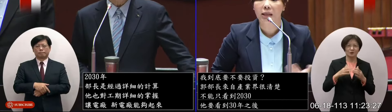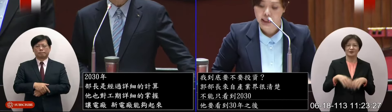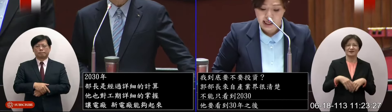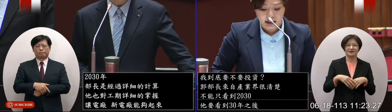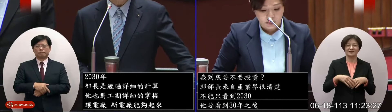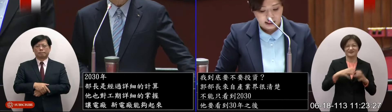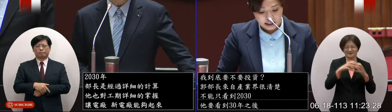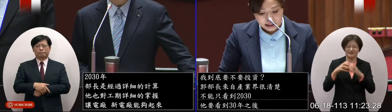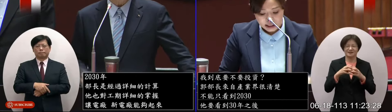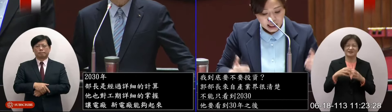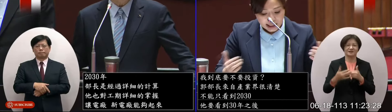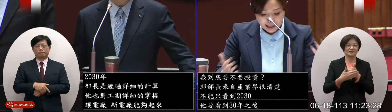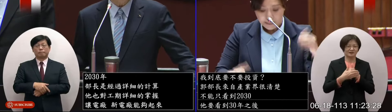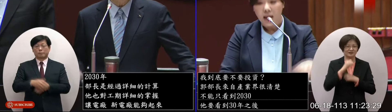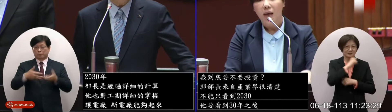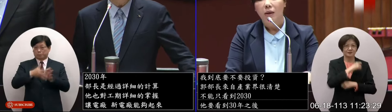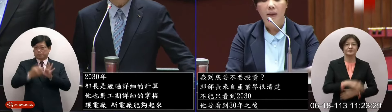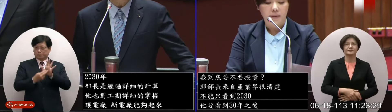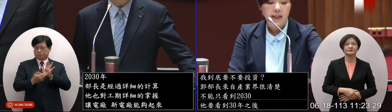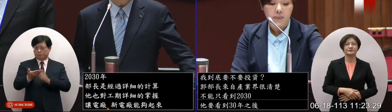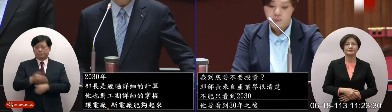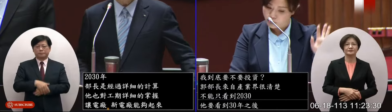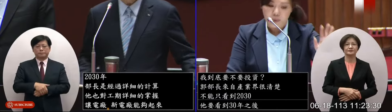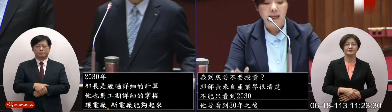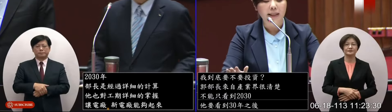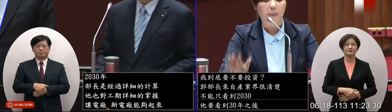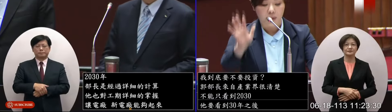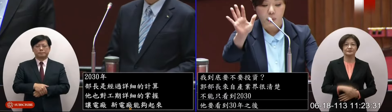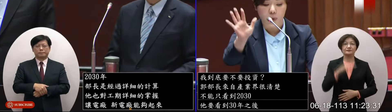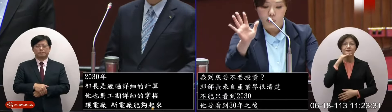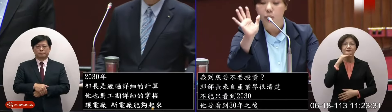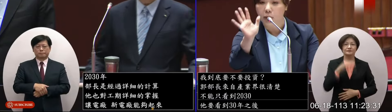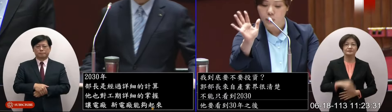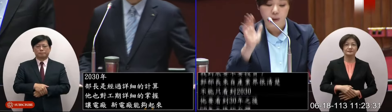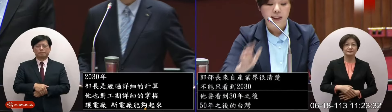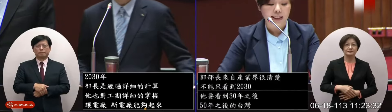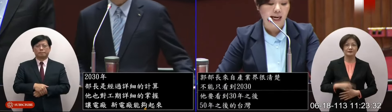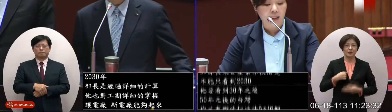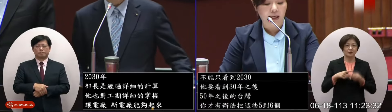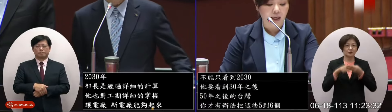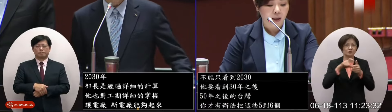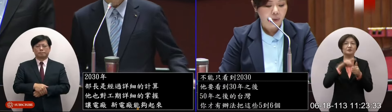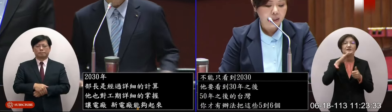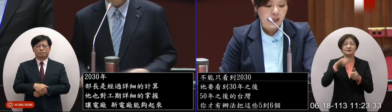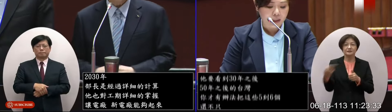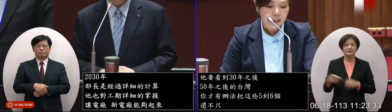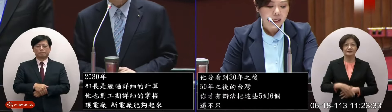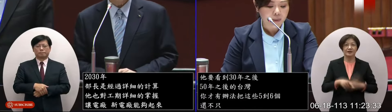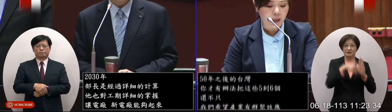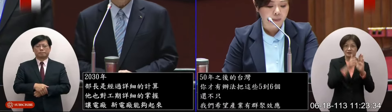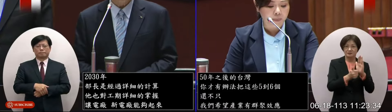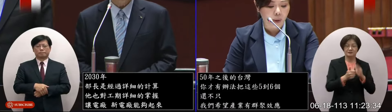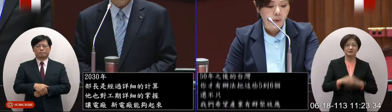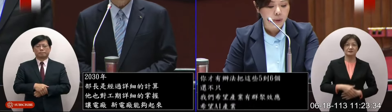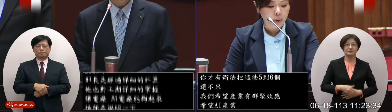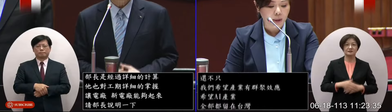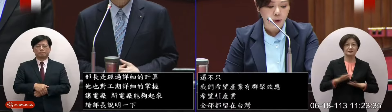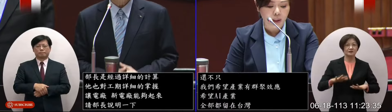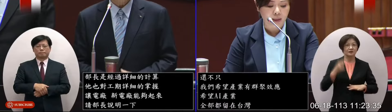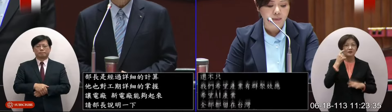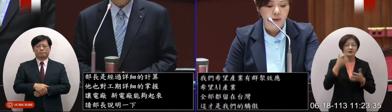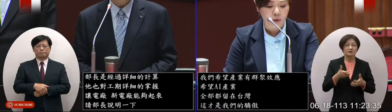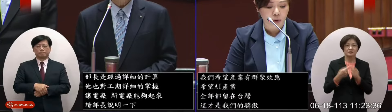长，你了解我的意思？ 请部长说明一下。 那等一下，因为我的主题在下一个哦，院长，今天我关